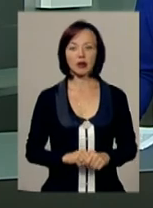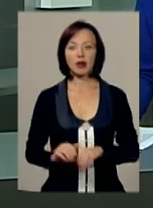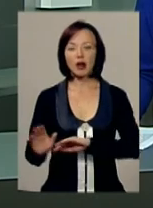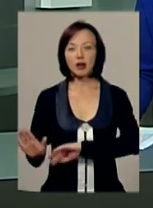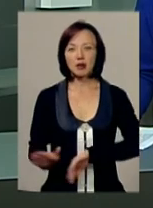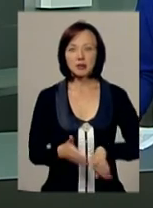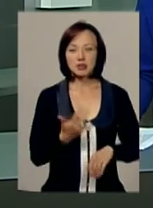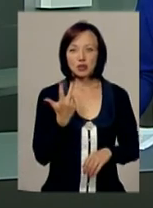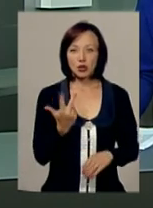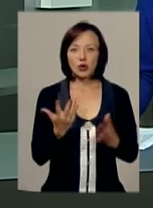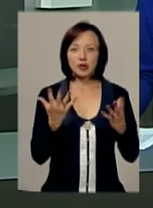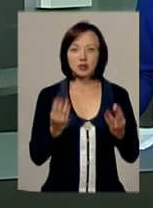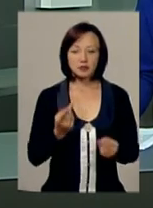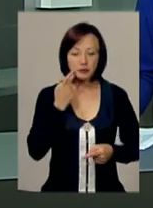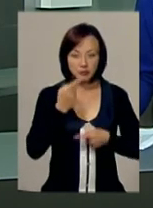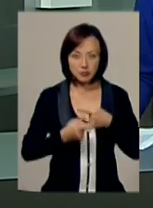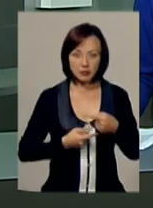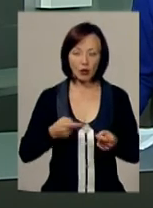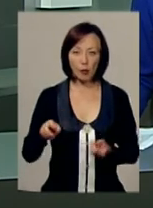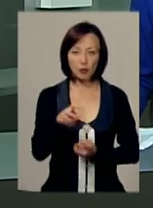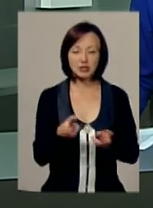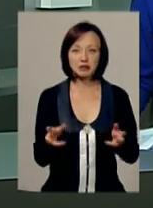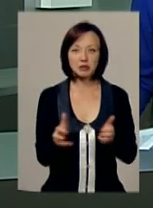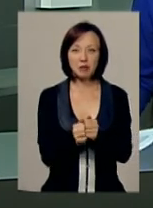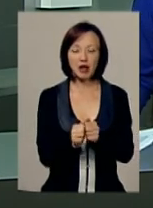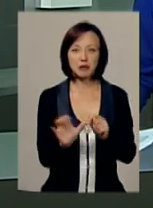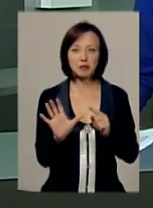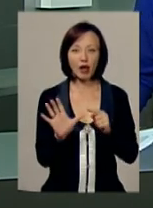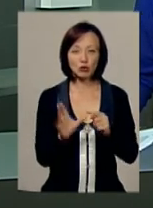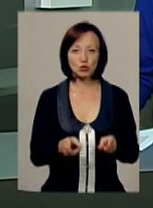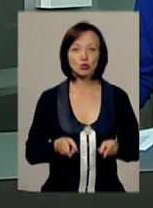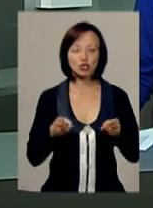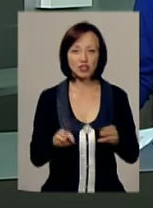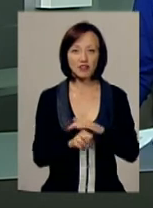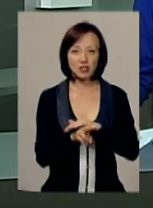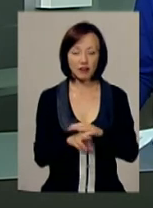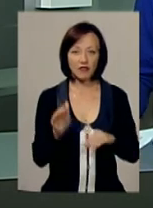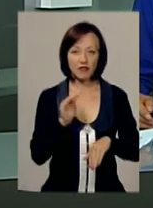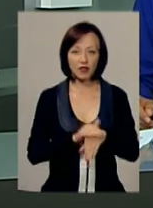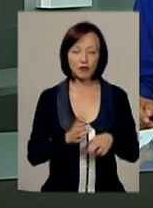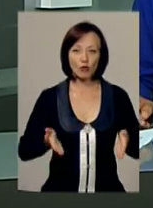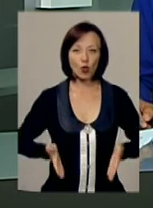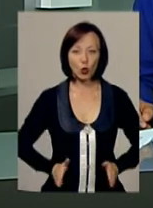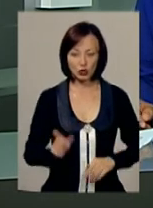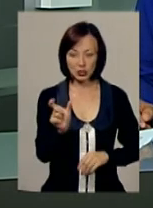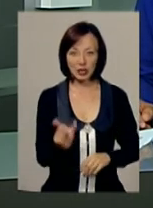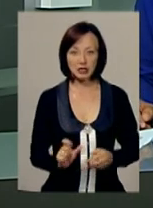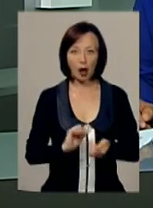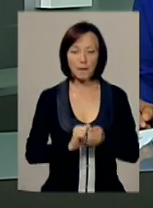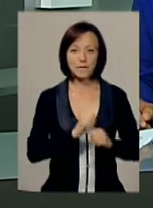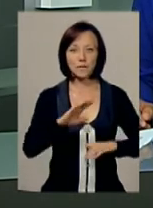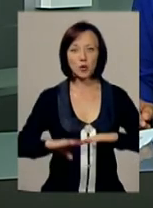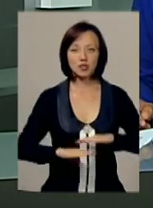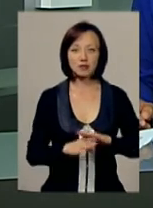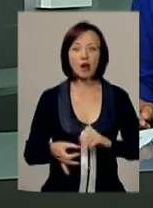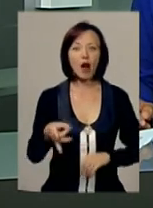Після 3 днів безперервних пошуків спіймали 5-го злочинця-втікача. Ним виявився уродженець Кам'янець-Подільського району